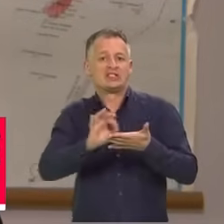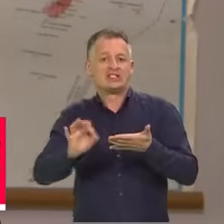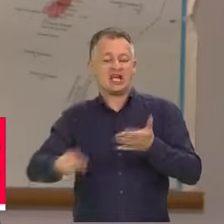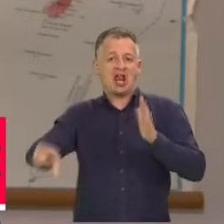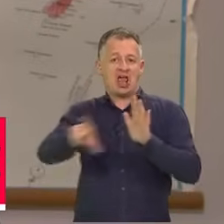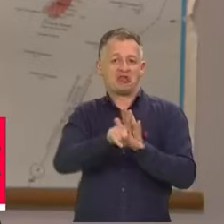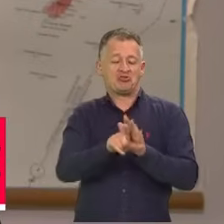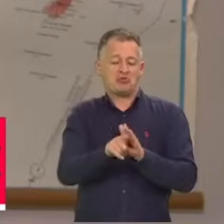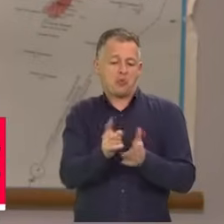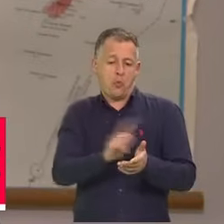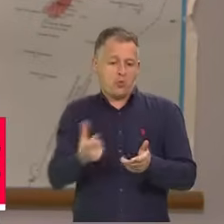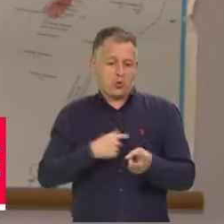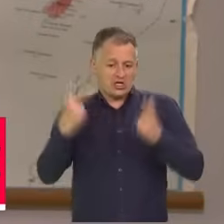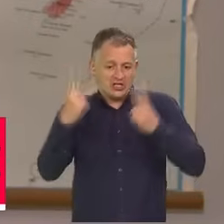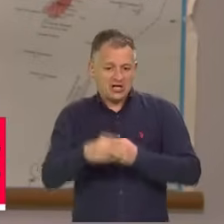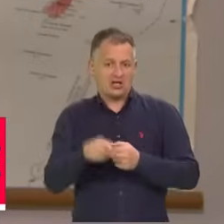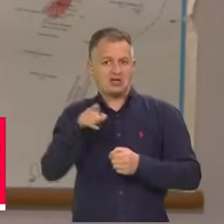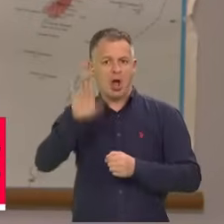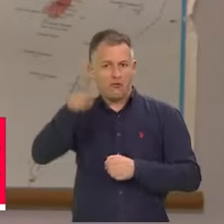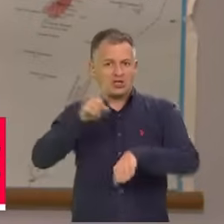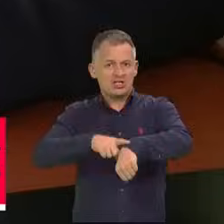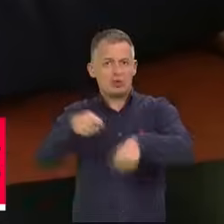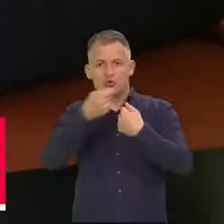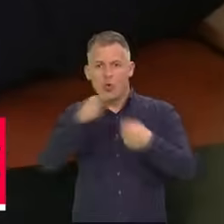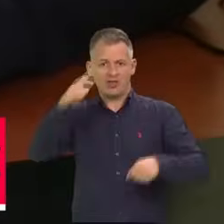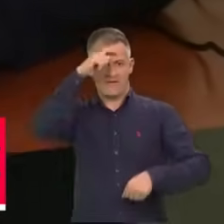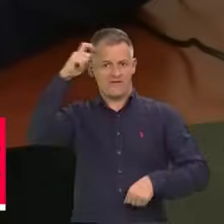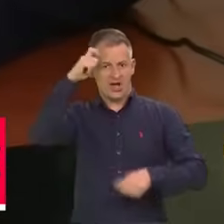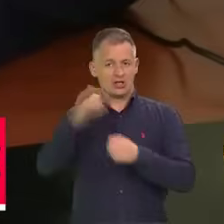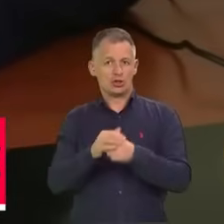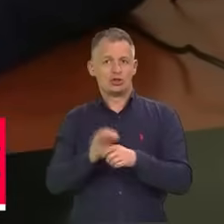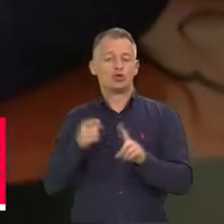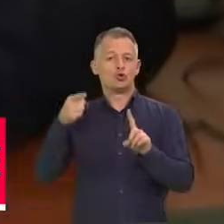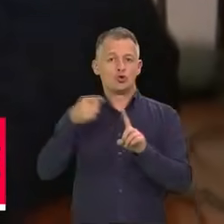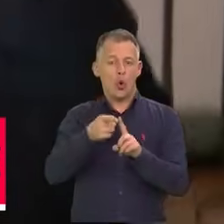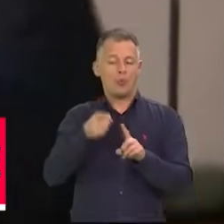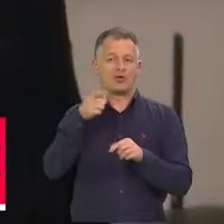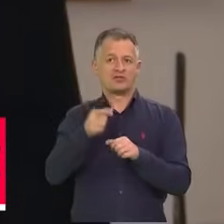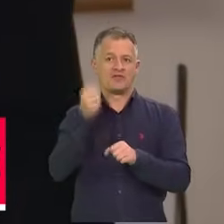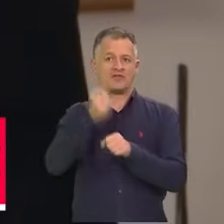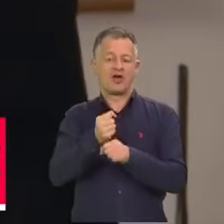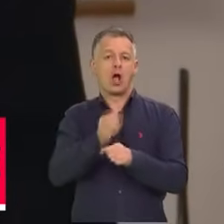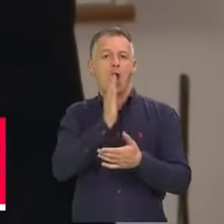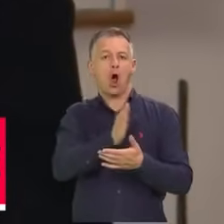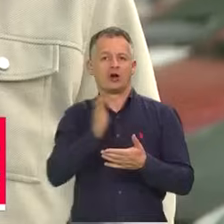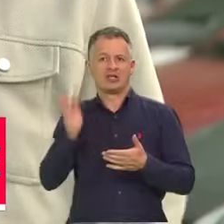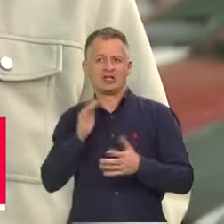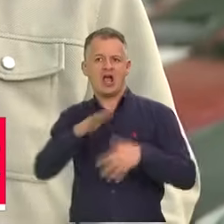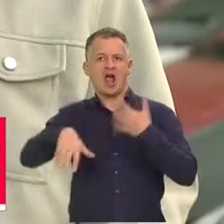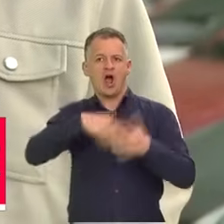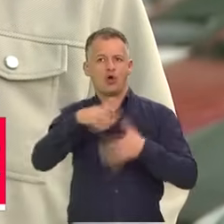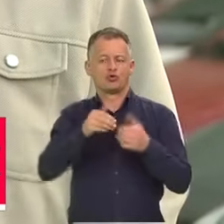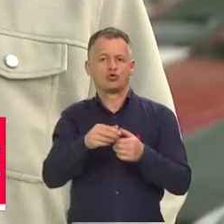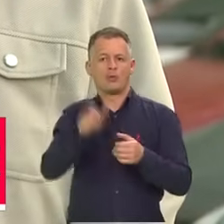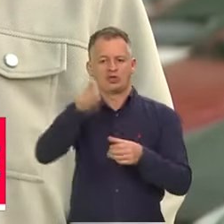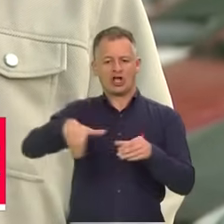este de neînțeles, pentru că au avut toată vara la dispoziție. Scopul ei este de a crea ordine în haosul salariilor bugetarilor. Noua lege